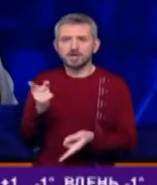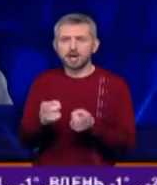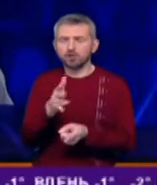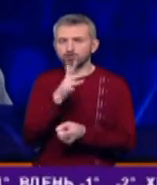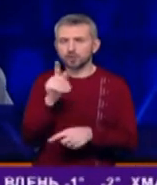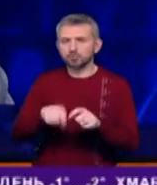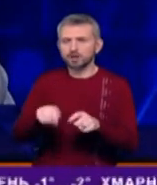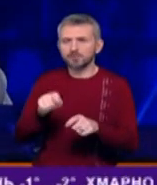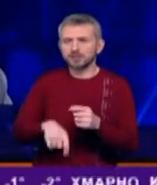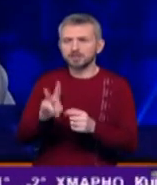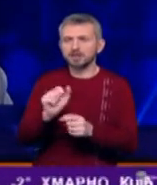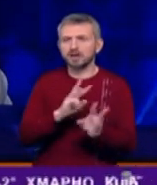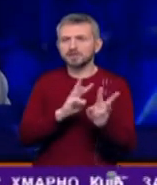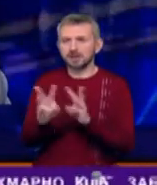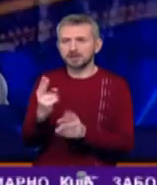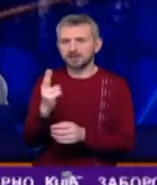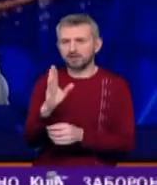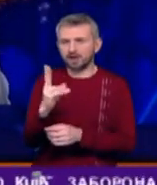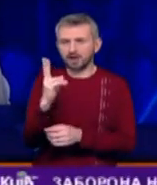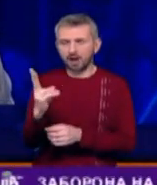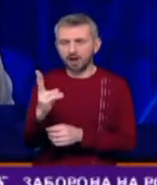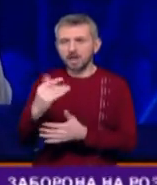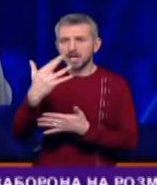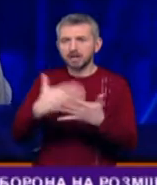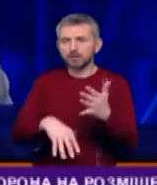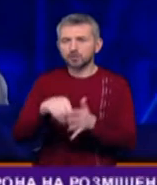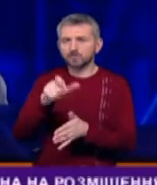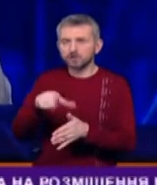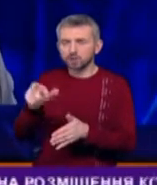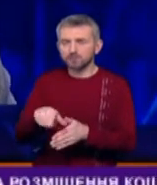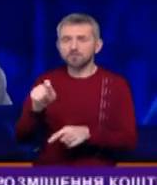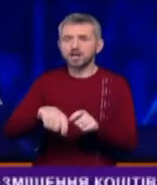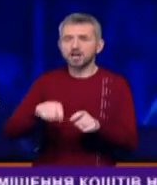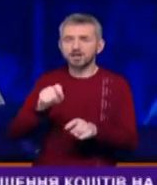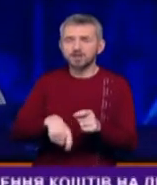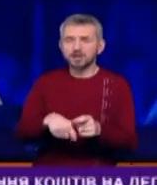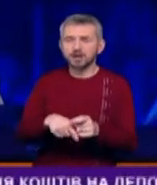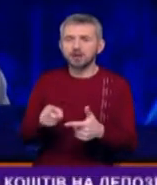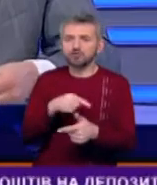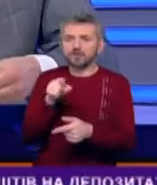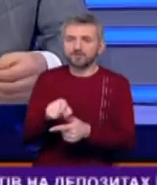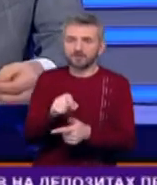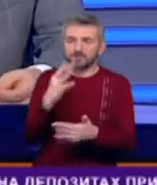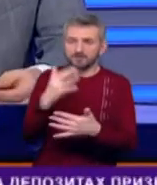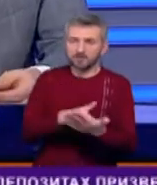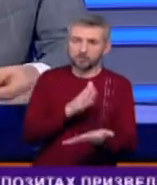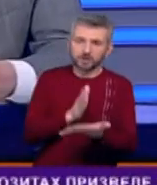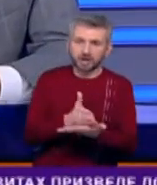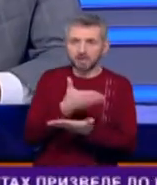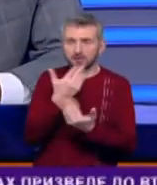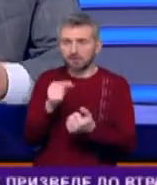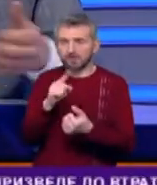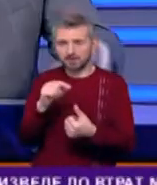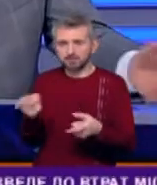перевірити на сайті Центральної виборчої комісії реєстру виборців, перевірити, чи він є в списку і чи він прикріплений